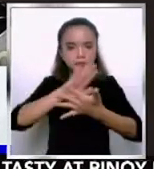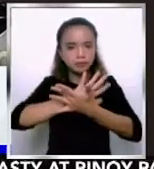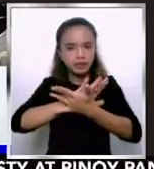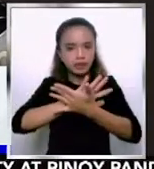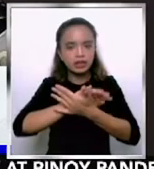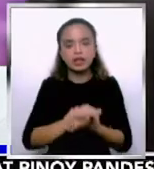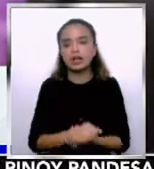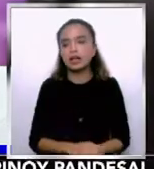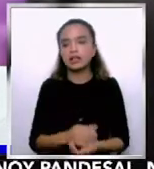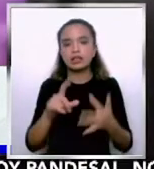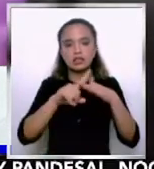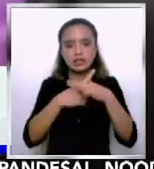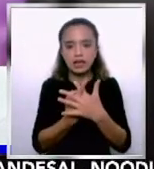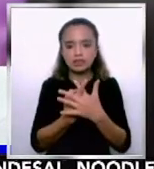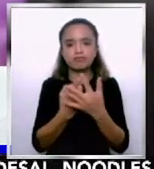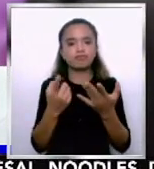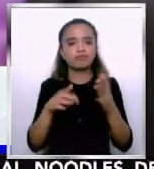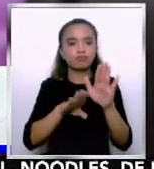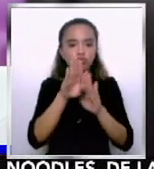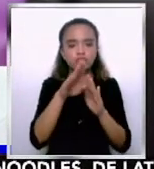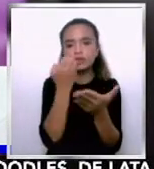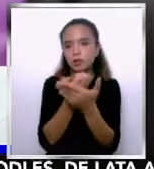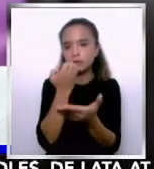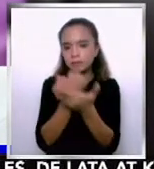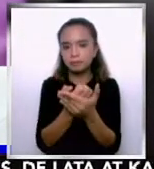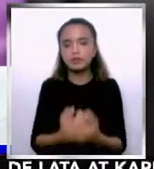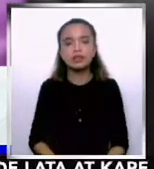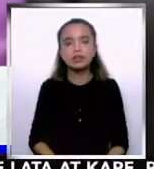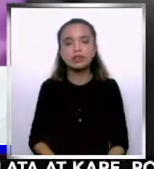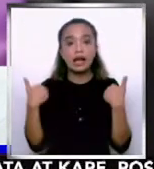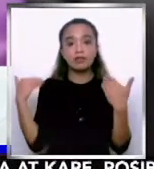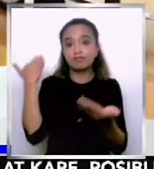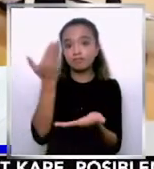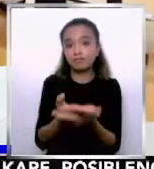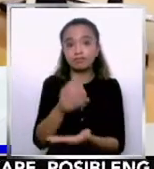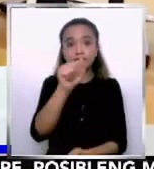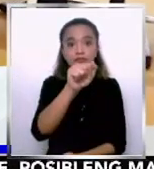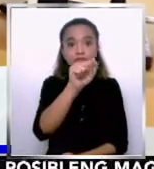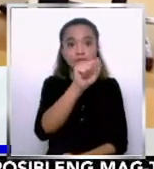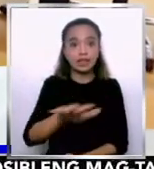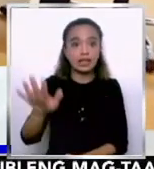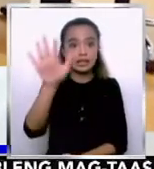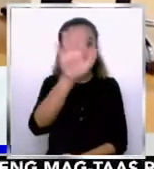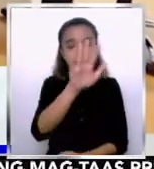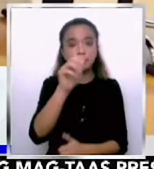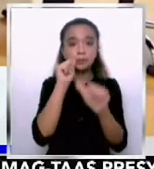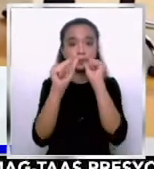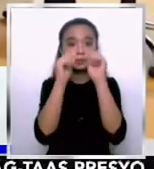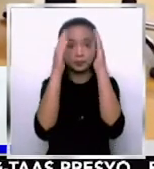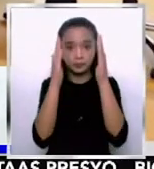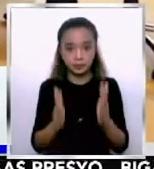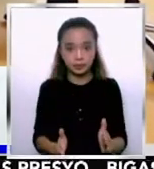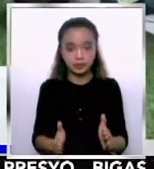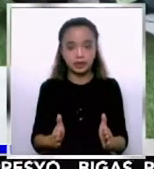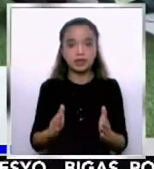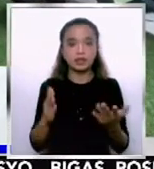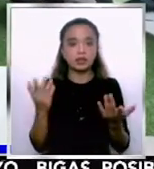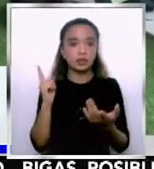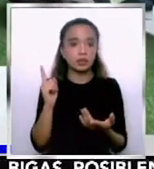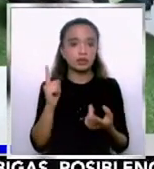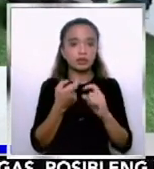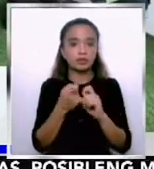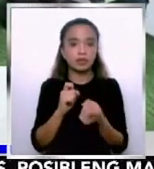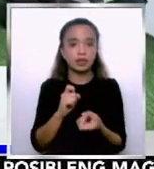up the economy. Magkakasunod naman dumating ang mga ASEAN ambassadors na sina Songkhani Luang Monenthone ng Lao People's Democratic